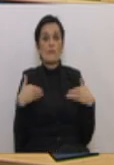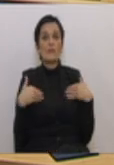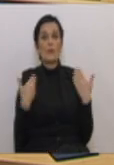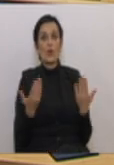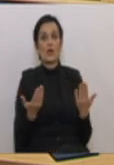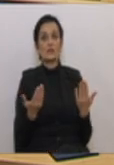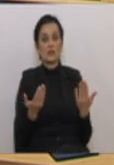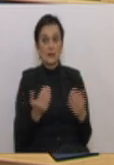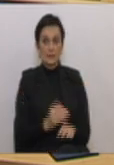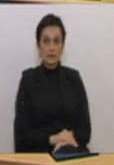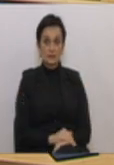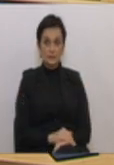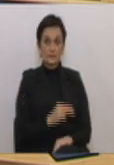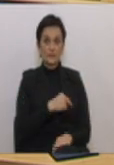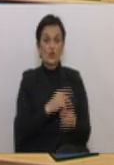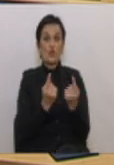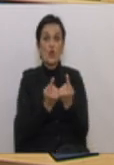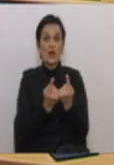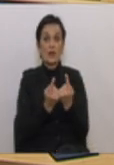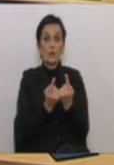Მოგესალმებით, კოლეგებო.